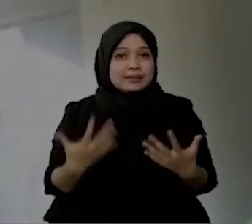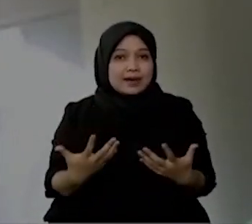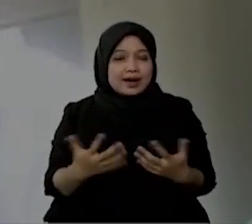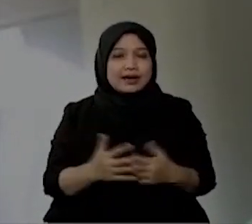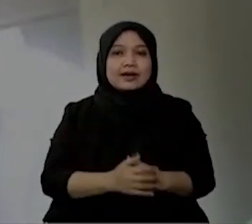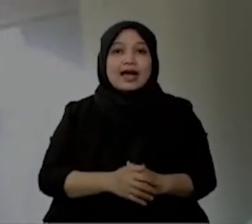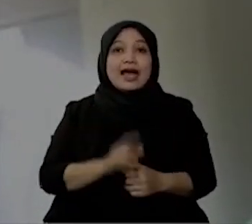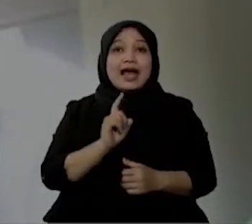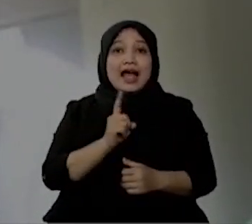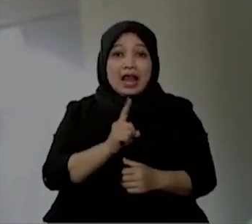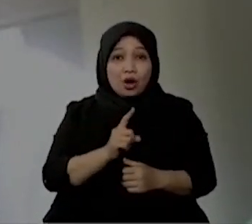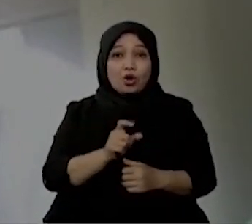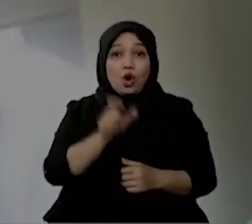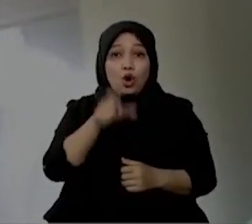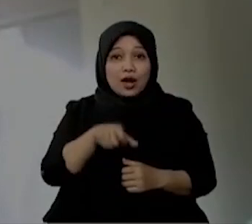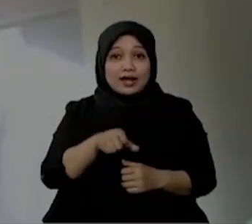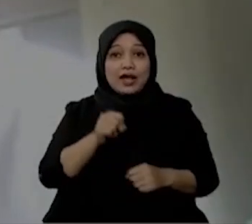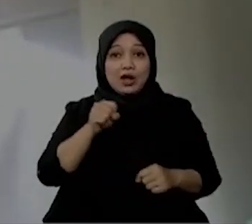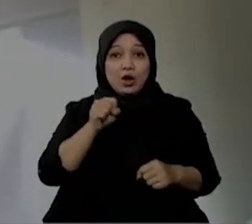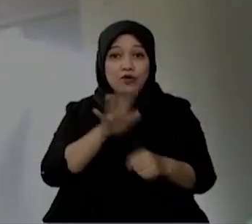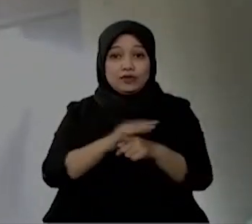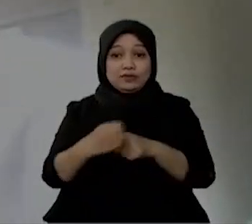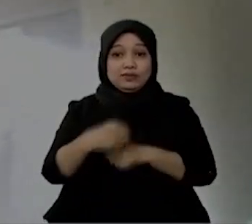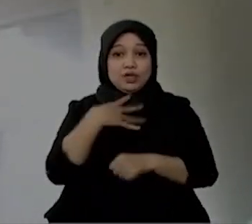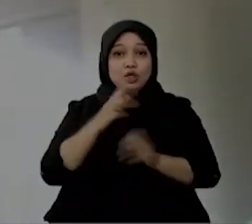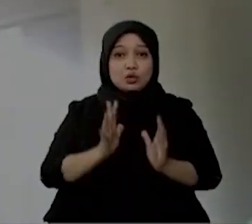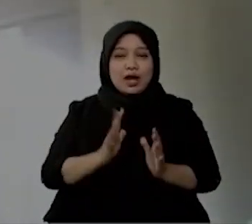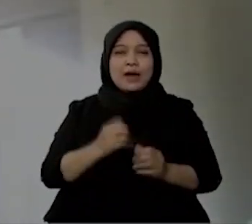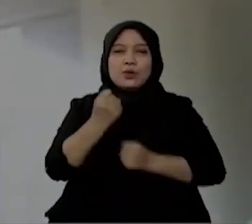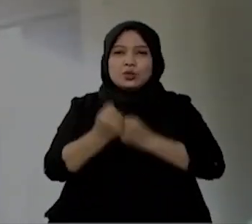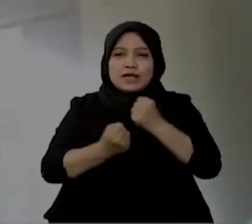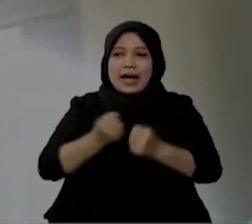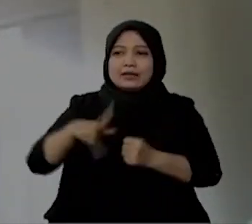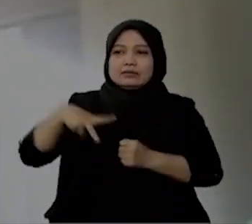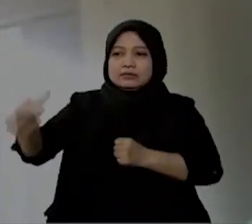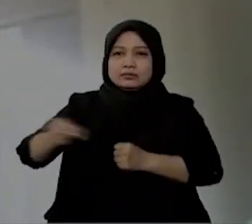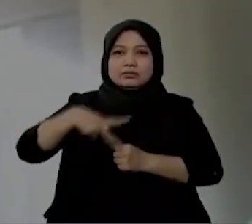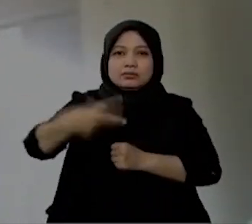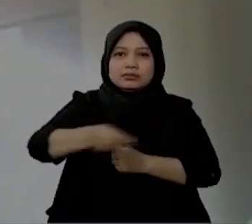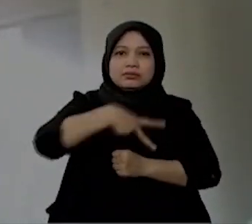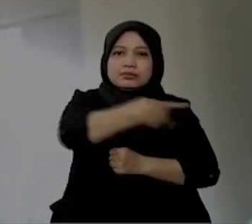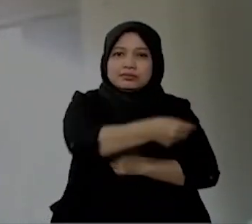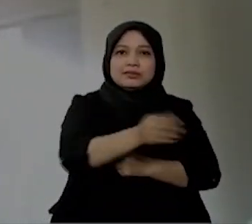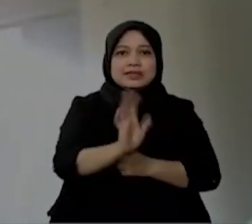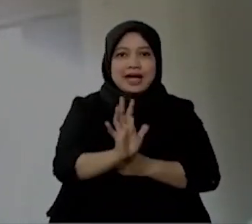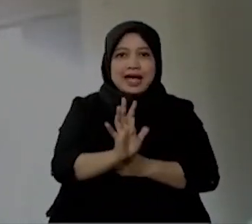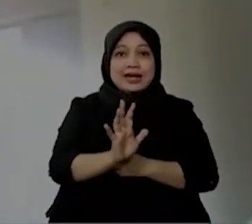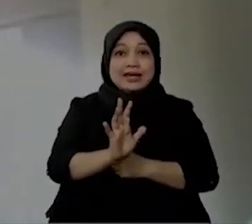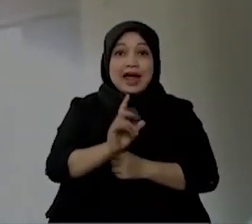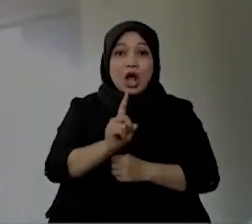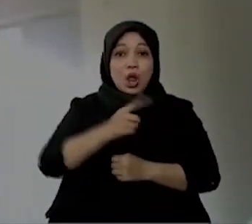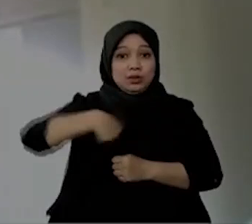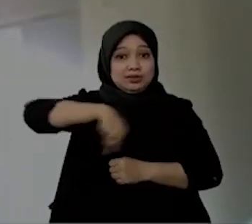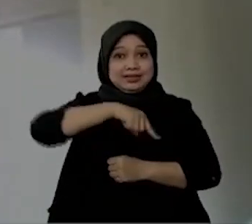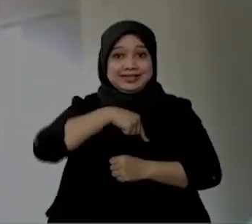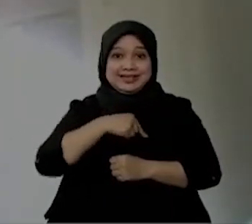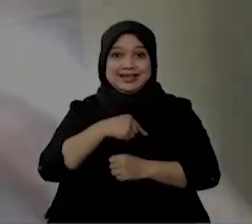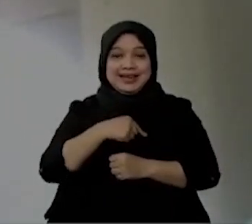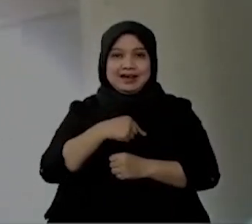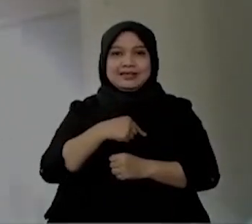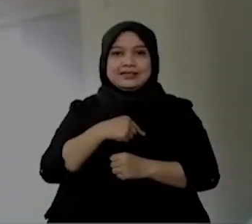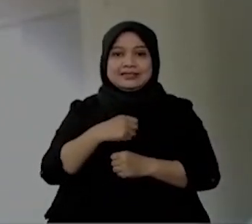yang tertular, ya usahakan tidak menulari orang lain. Iya. Sedangkan untuk kita yang belum tertular, ya jangan sampai